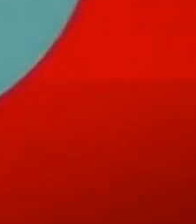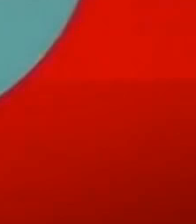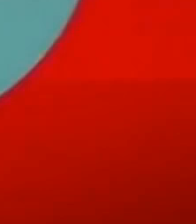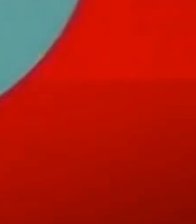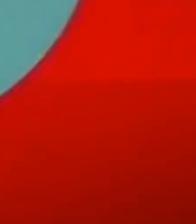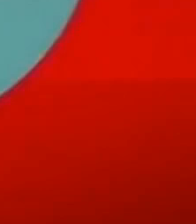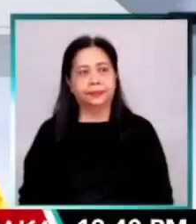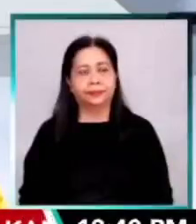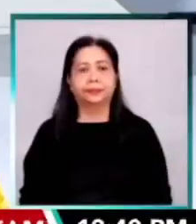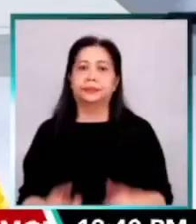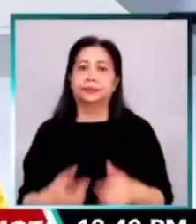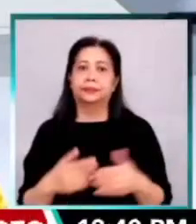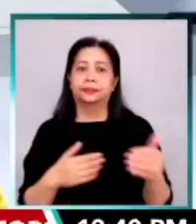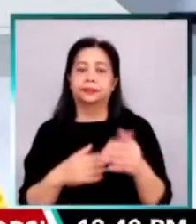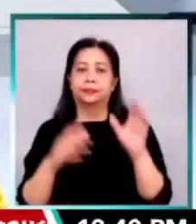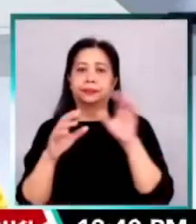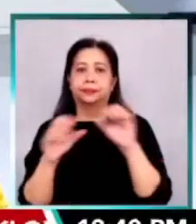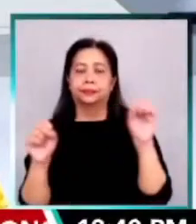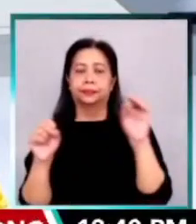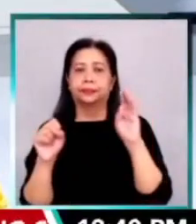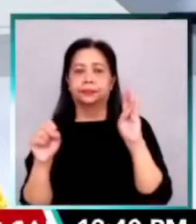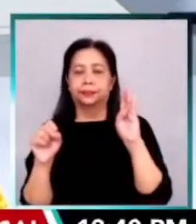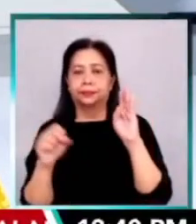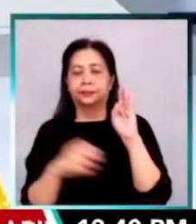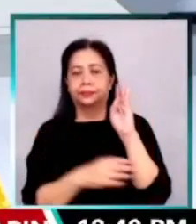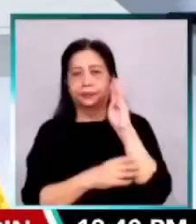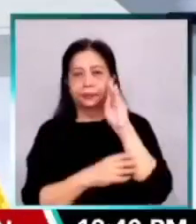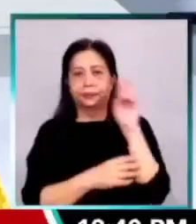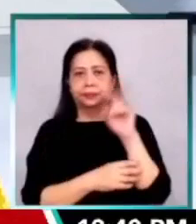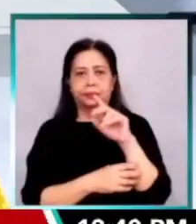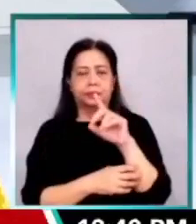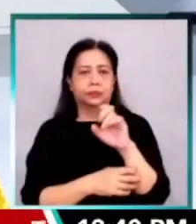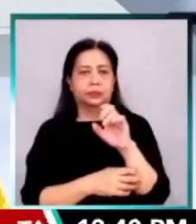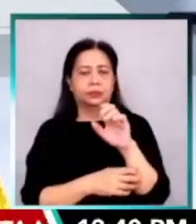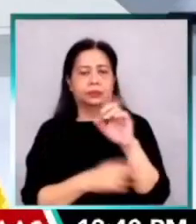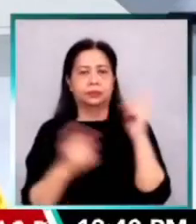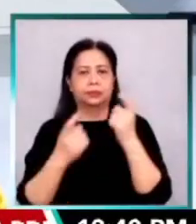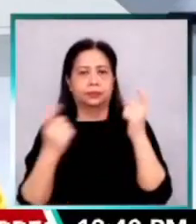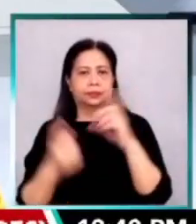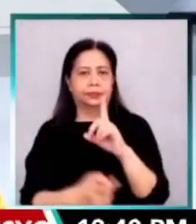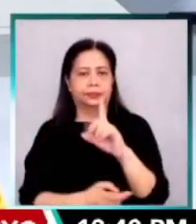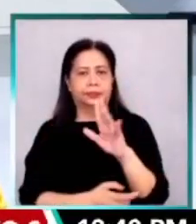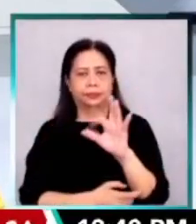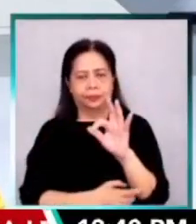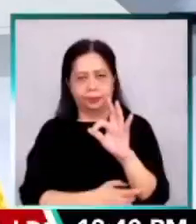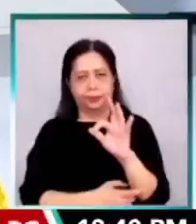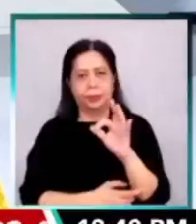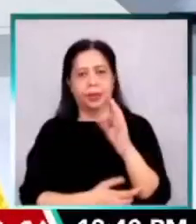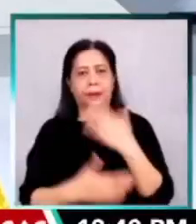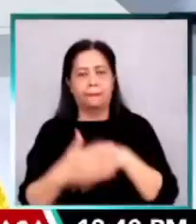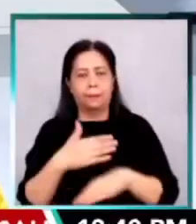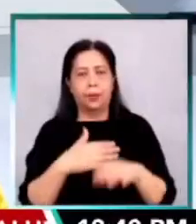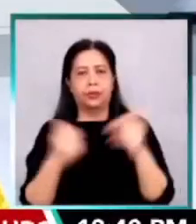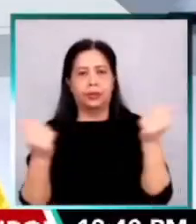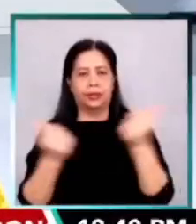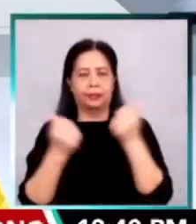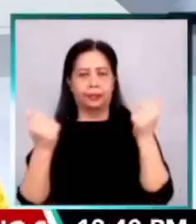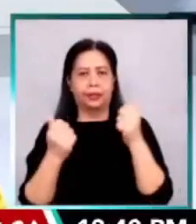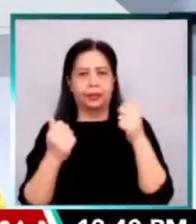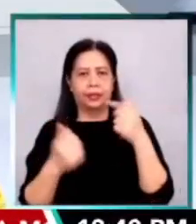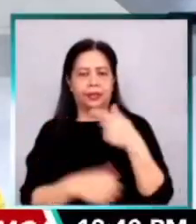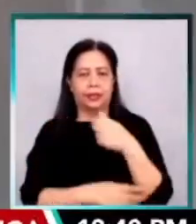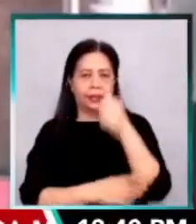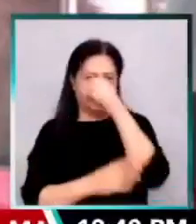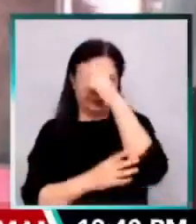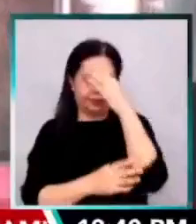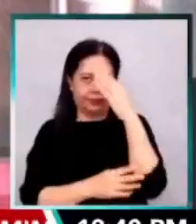Pinangunahan ni Pangulong Bongbong Marcos ang pagdiriwang ng 159th birth anniversary ni Gat Andres Bonifacio sa Caloocan.